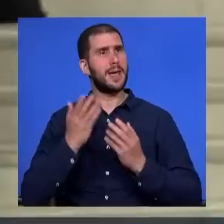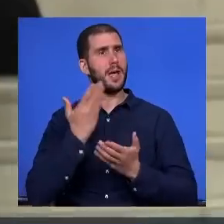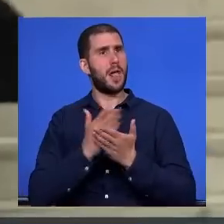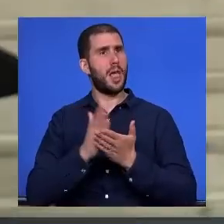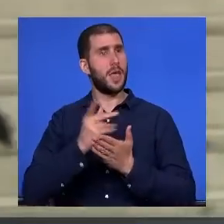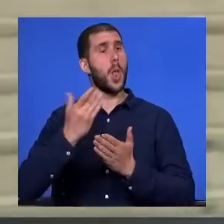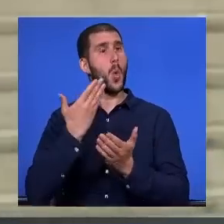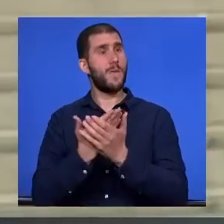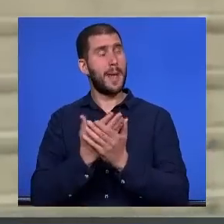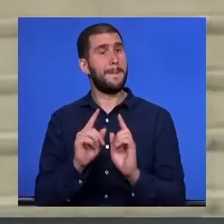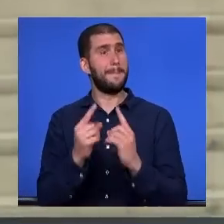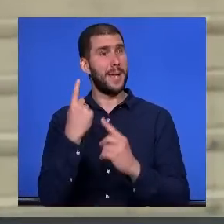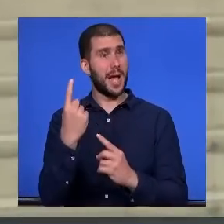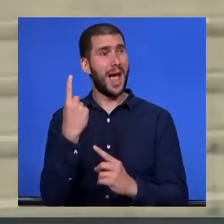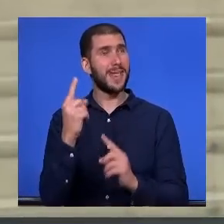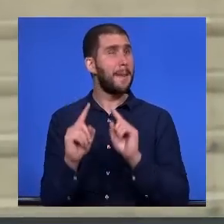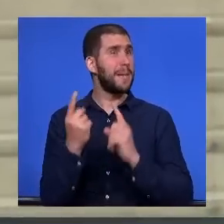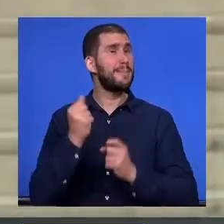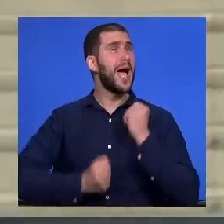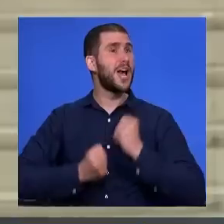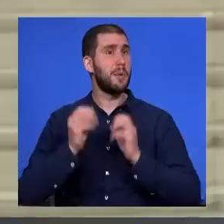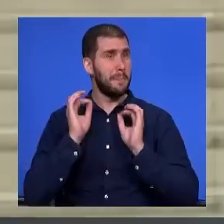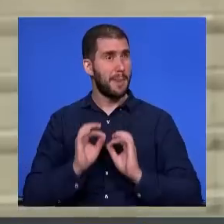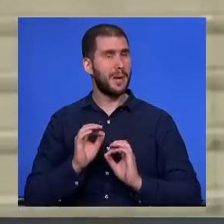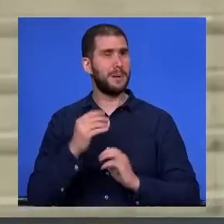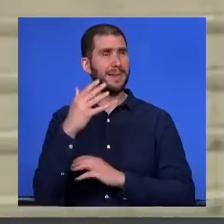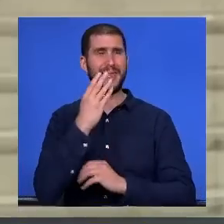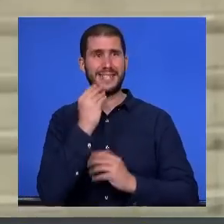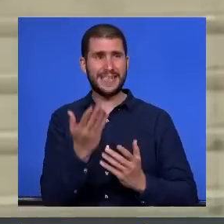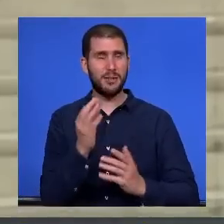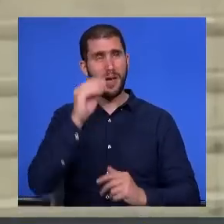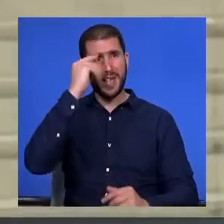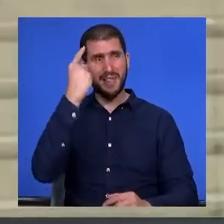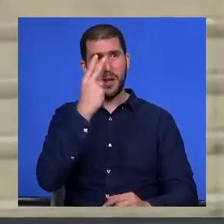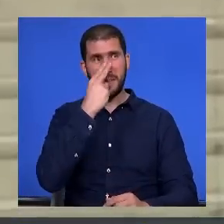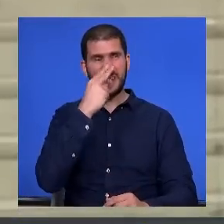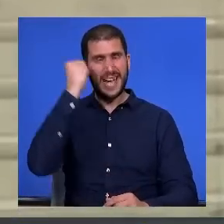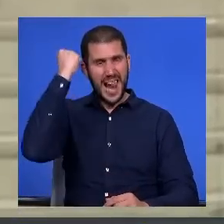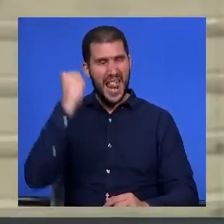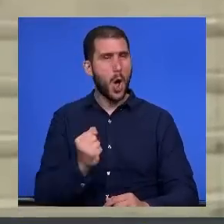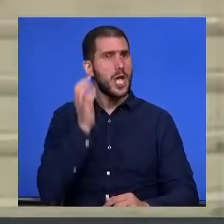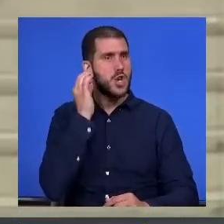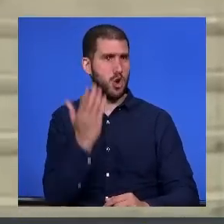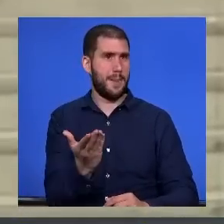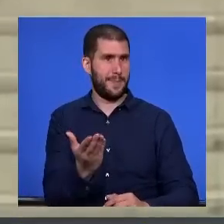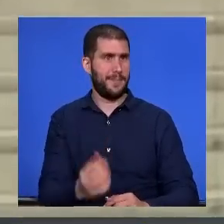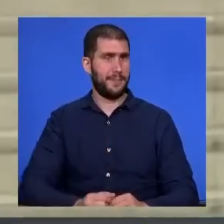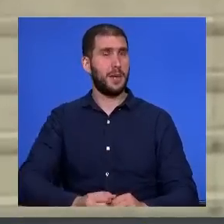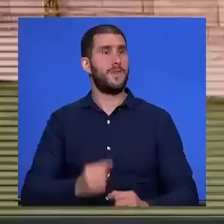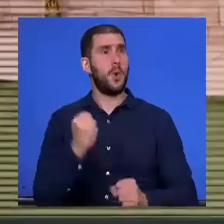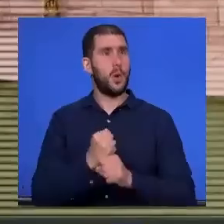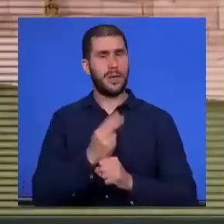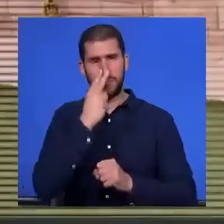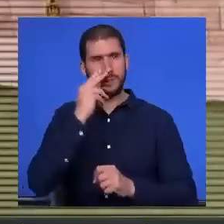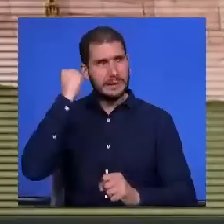לעובדה שהמקרה הזה הוא אחד המקרים הקשים ביותר שידע מדינת ישראל, של גבר שמנסה להרוג אישה ומבצע וידוא